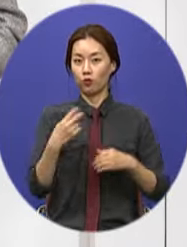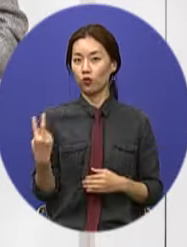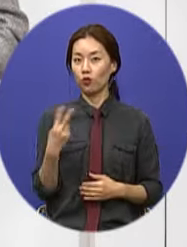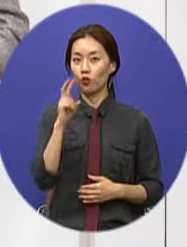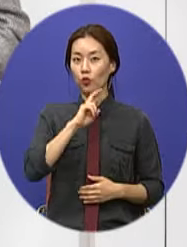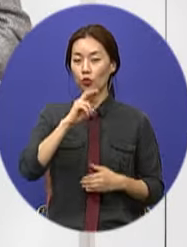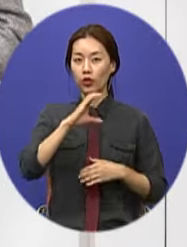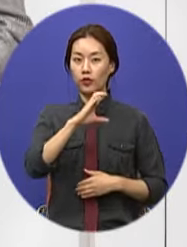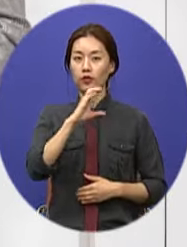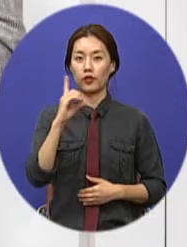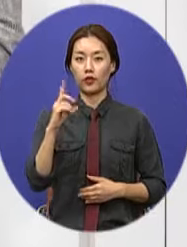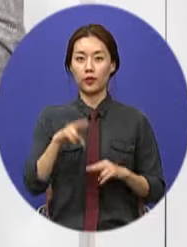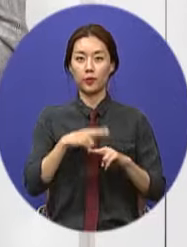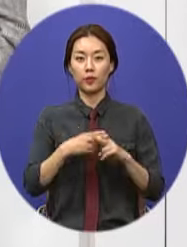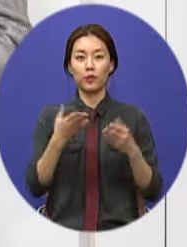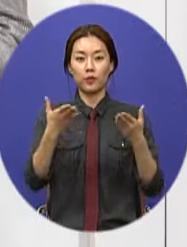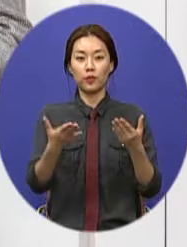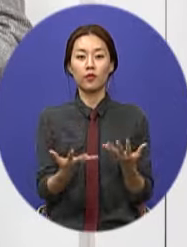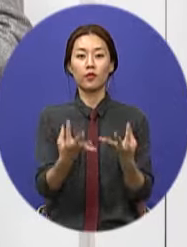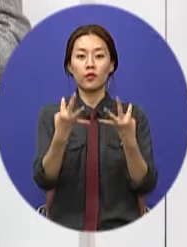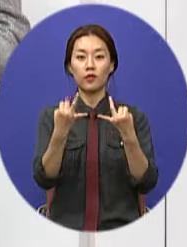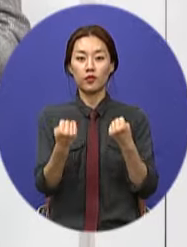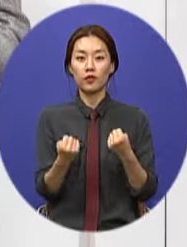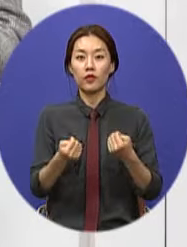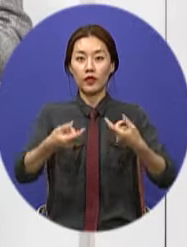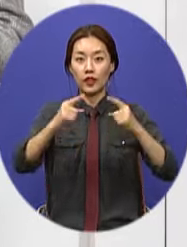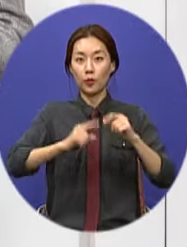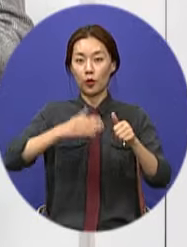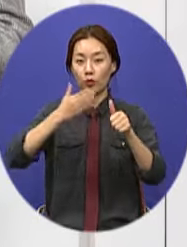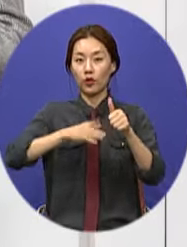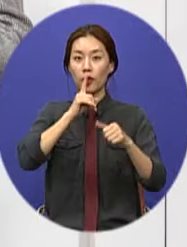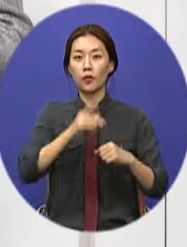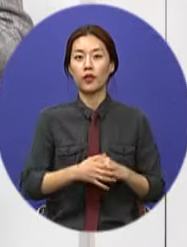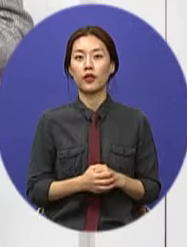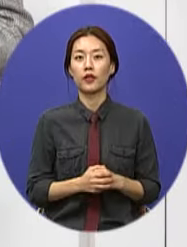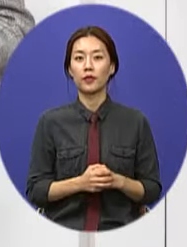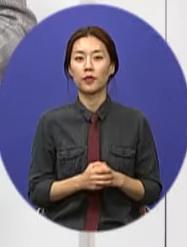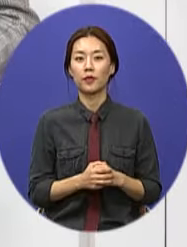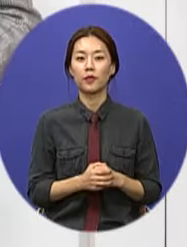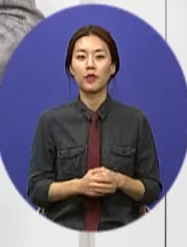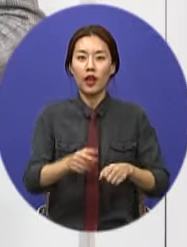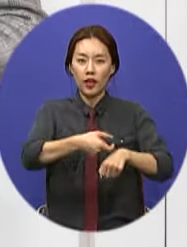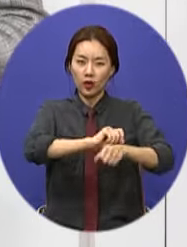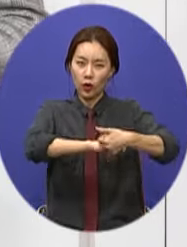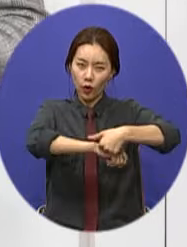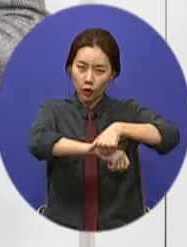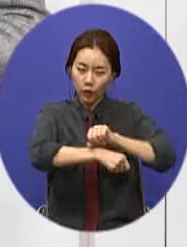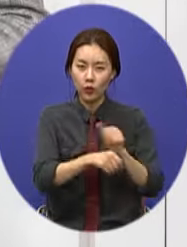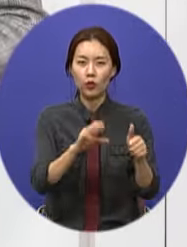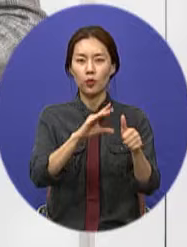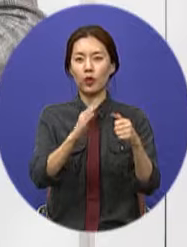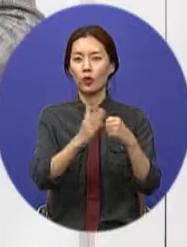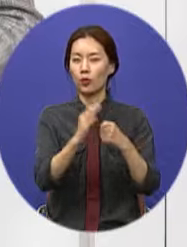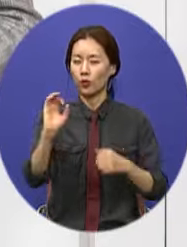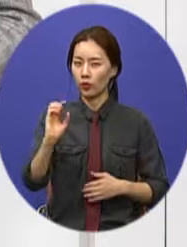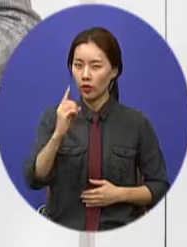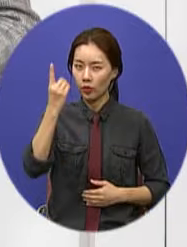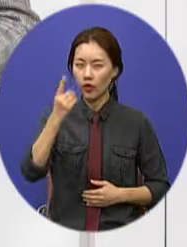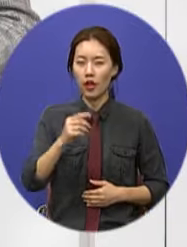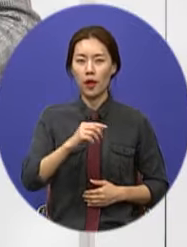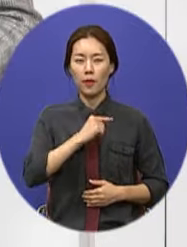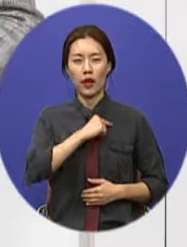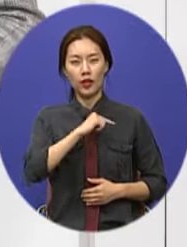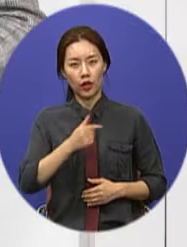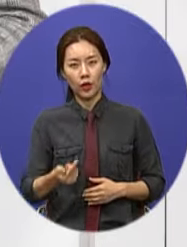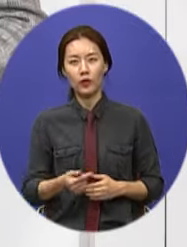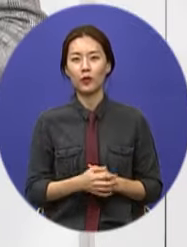CD를 또 드리니까요. 네. 여러분들의 많은 참여를 부탁을 네. 드리도록 하겠습니다. 참에 적극적으로 방송을 하시니까 마이크가 떨어지고 난리가